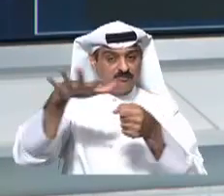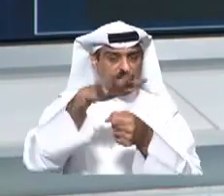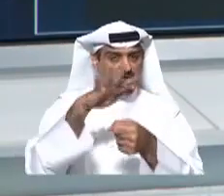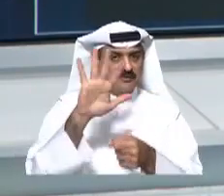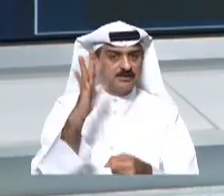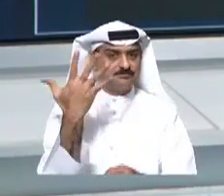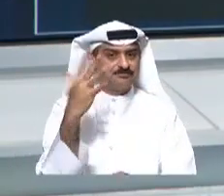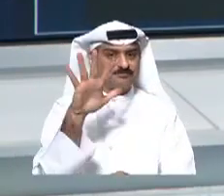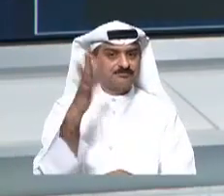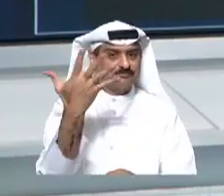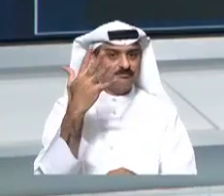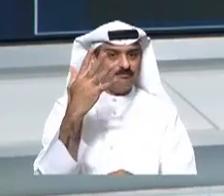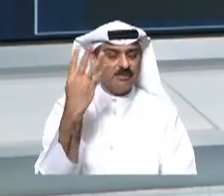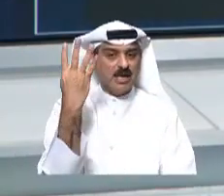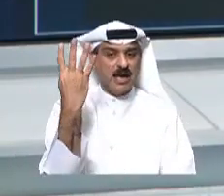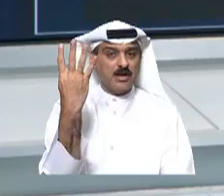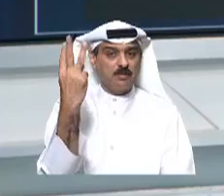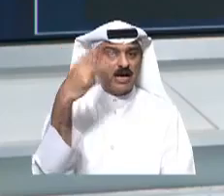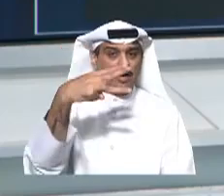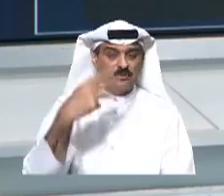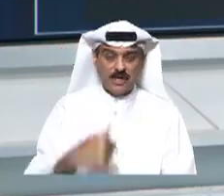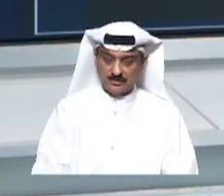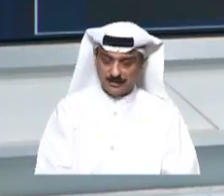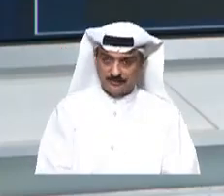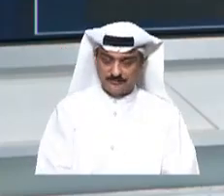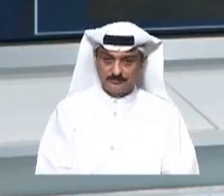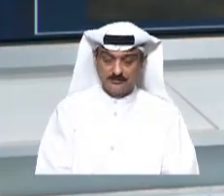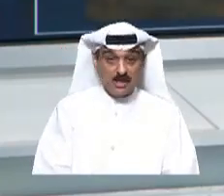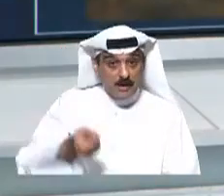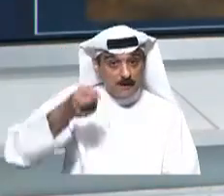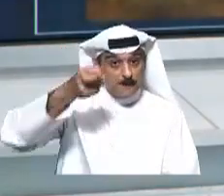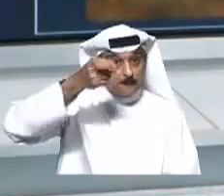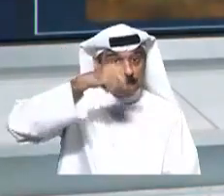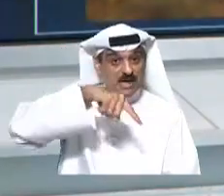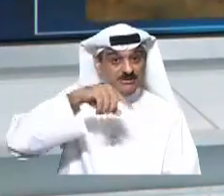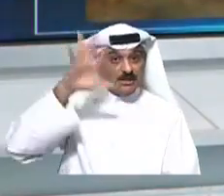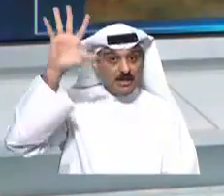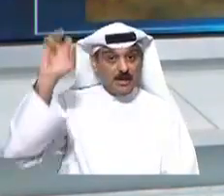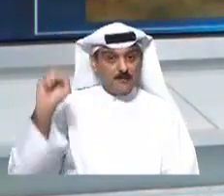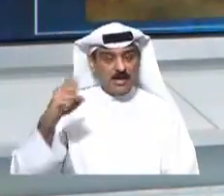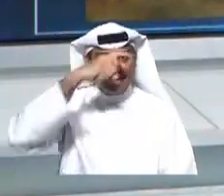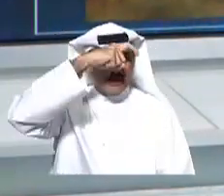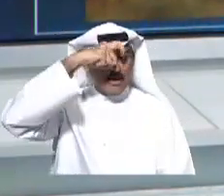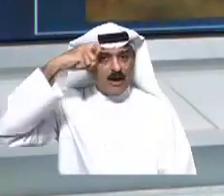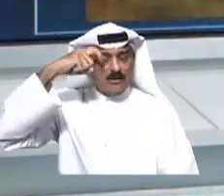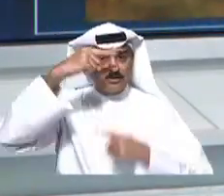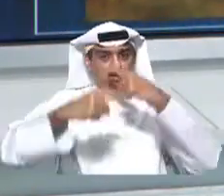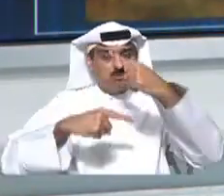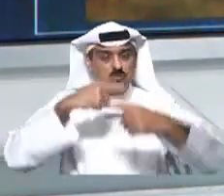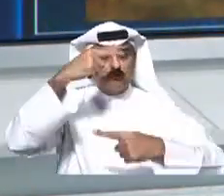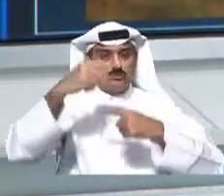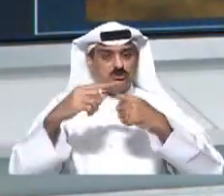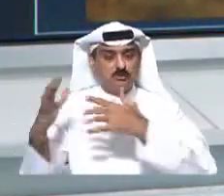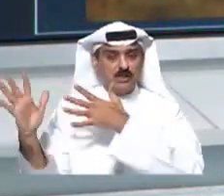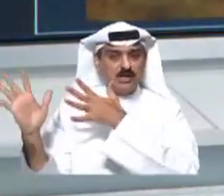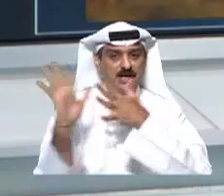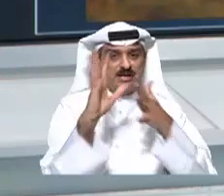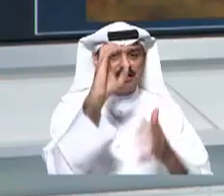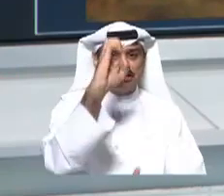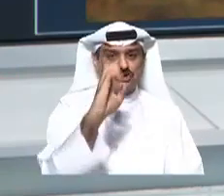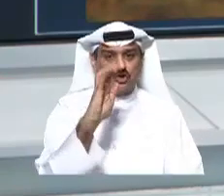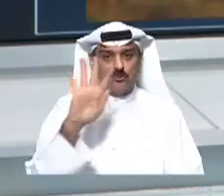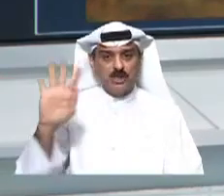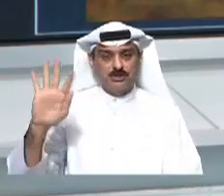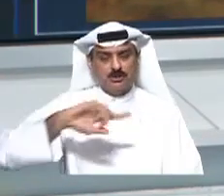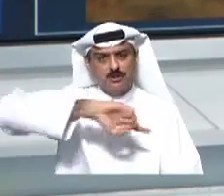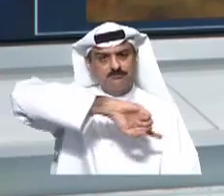وفيلتشا قد تصل إلى 34 درجة مئوية. في مساء الغد أجوانا حارة وأيضا استمرار لرياح الكوس الجنوبية الشرقية قد